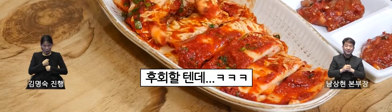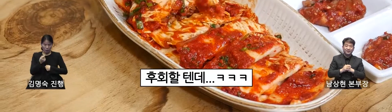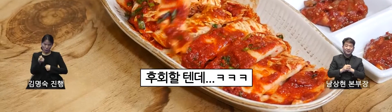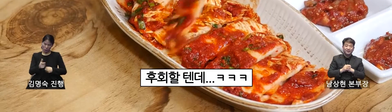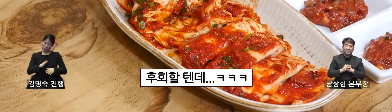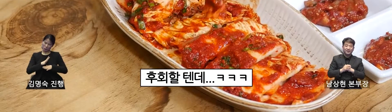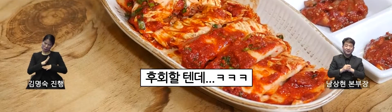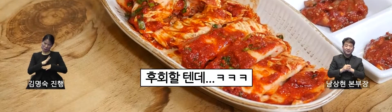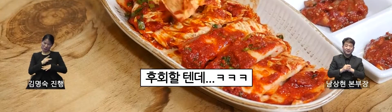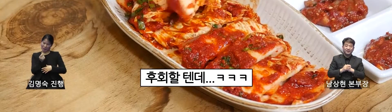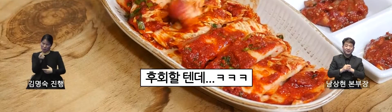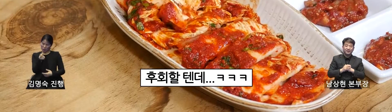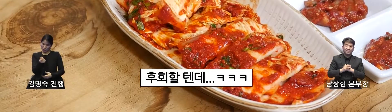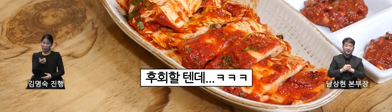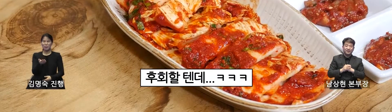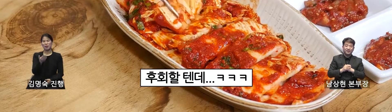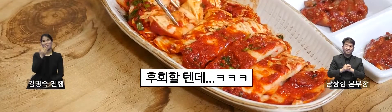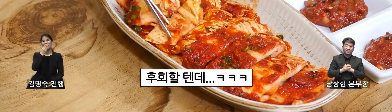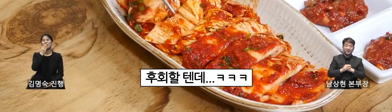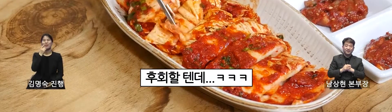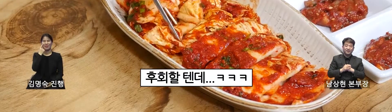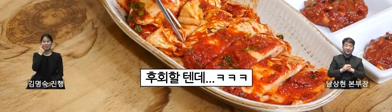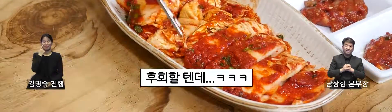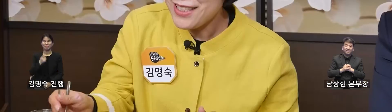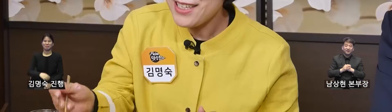겁나서 찌꺼만 걸로 하나 먹어볼게요.